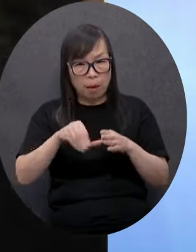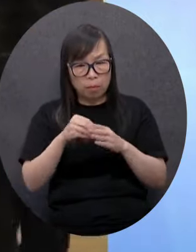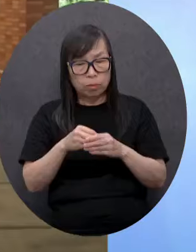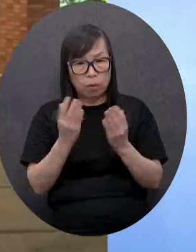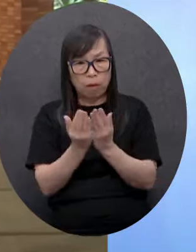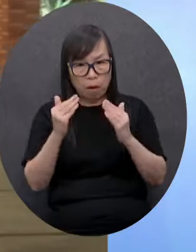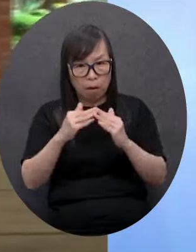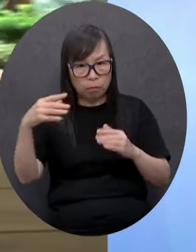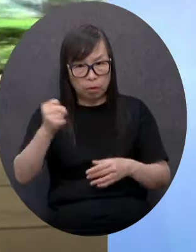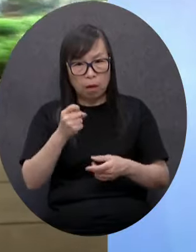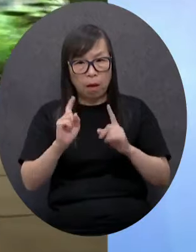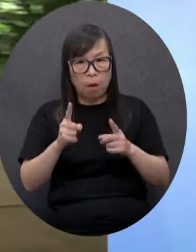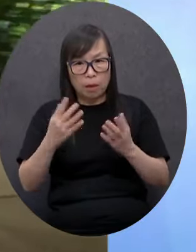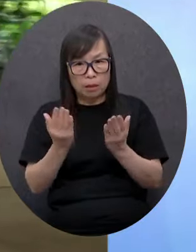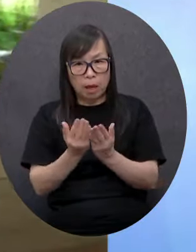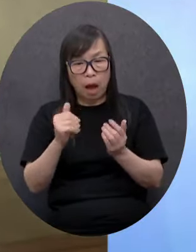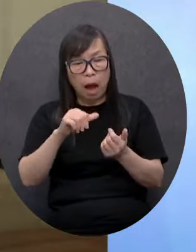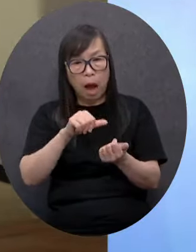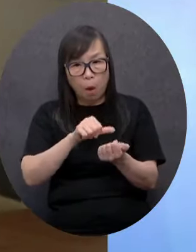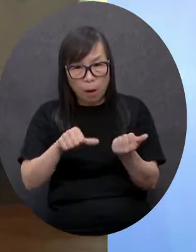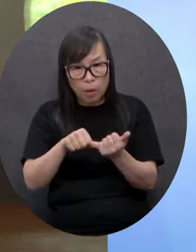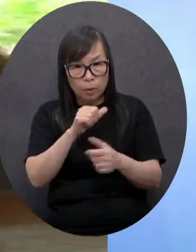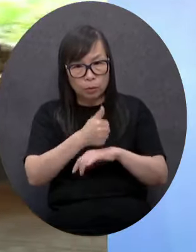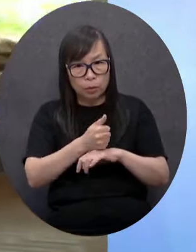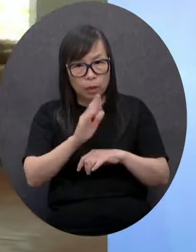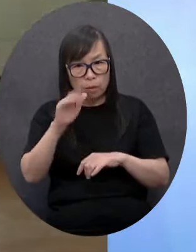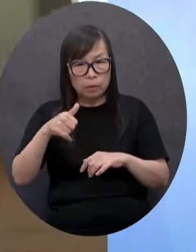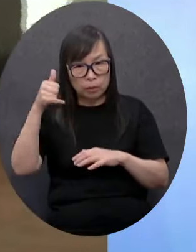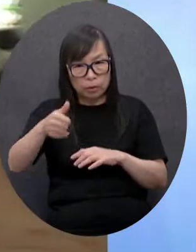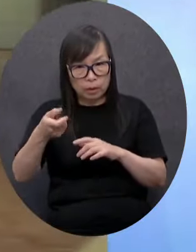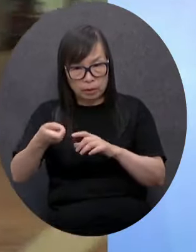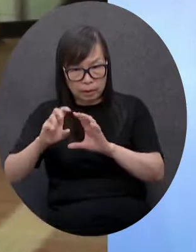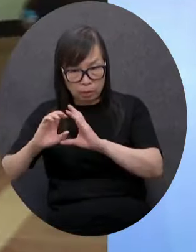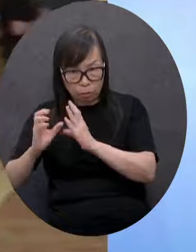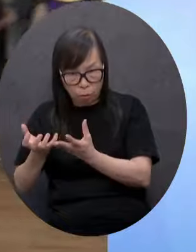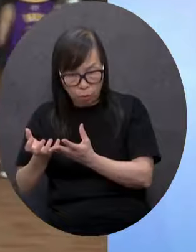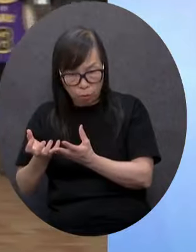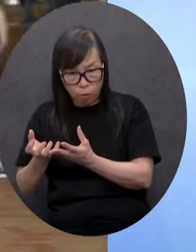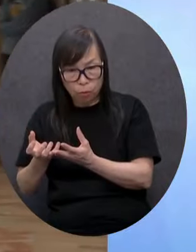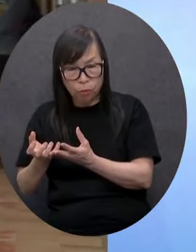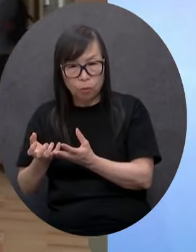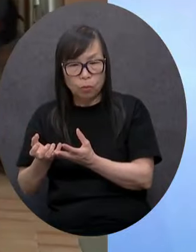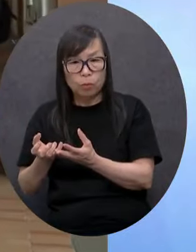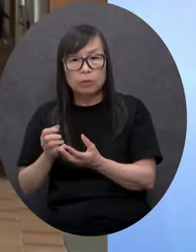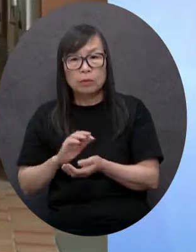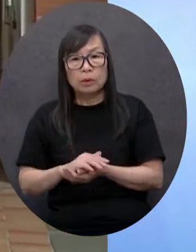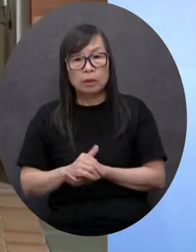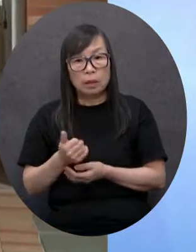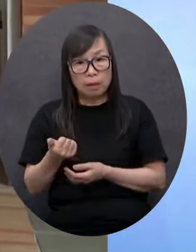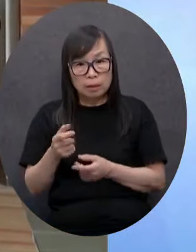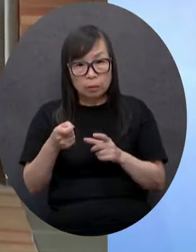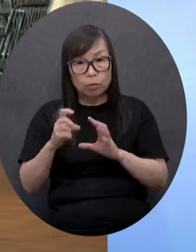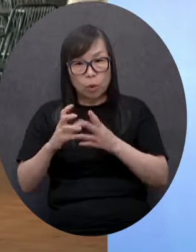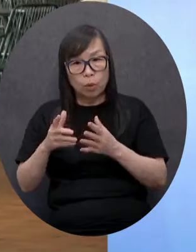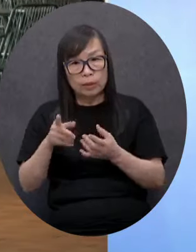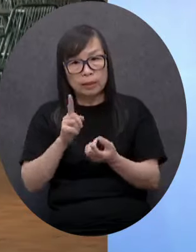譬如包括係校長或者係校委會主席會否係出席呢一個嘅即係小組咧？咁小